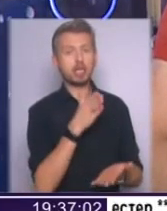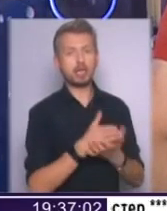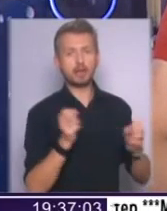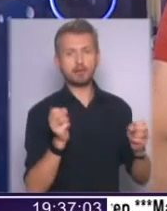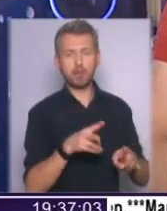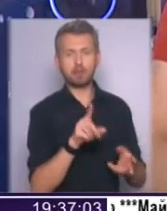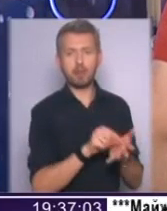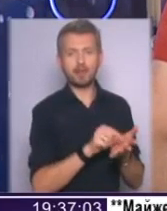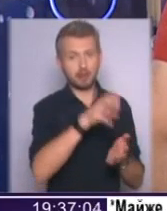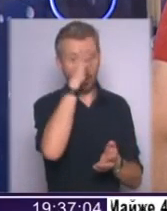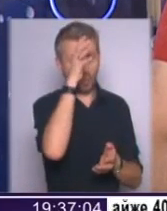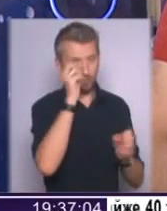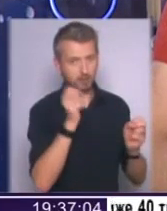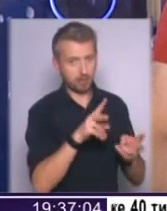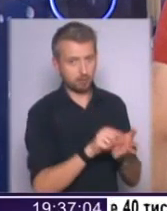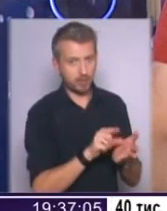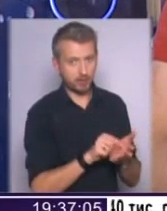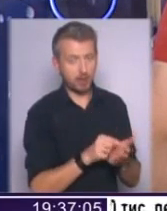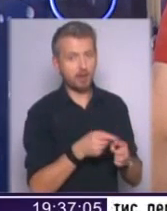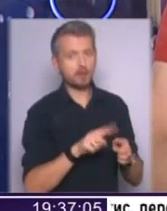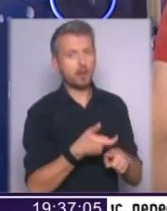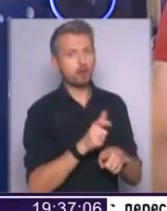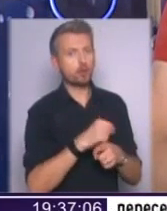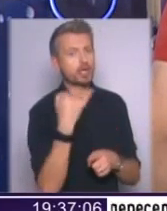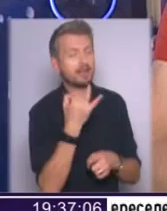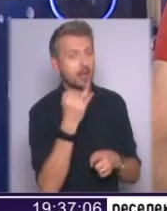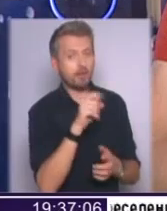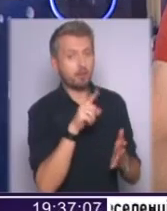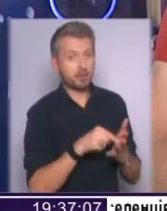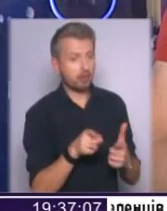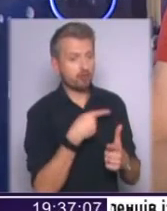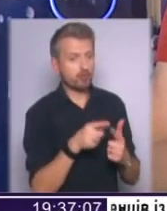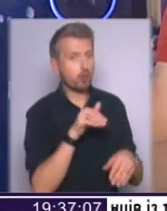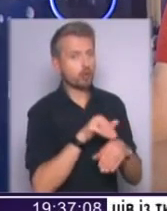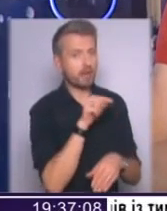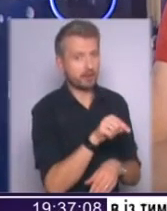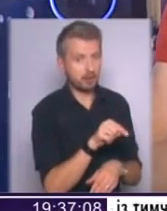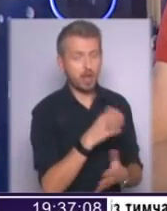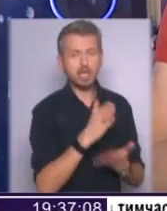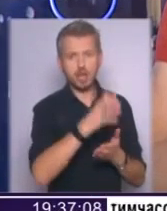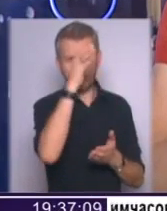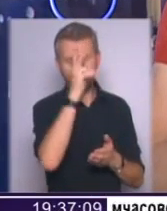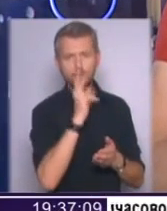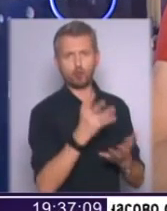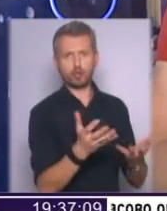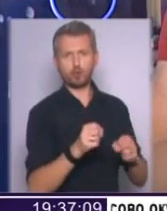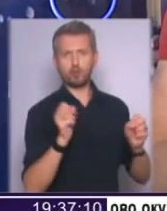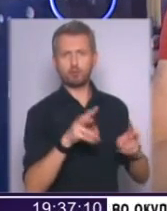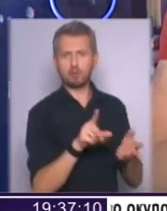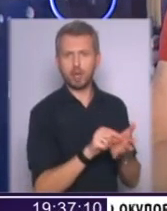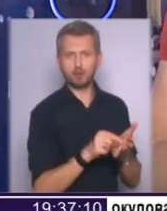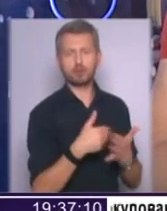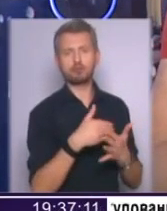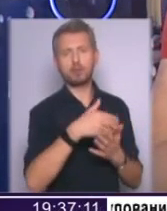спецпенсія, наукова спецпенсія. І от це дуже цікаве питання, чи справді торкнеться того. Тому що є науковці, які отримують спецпенсію, наприклад,